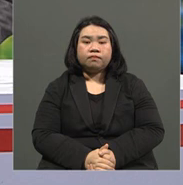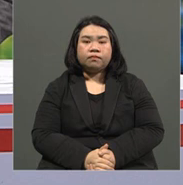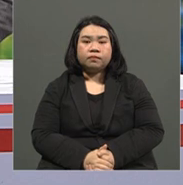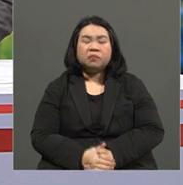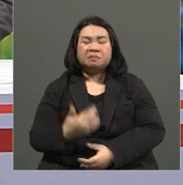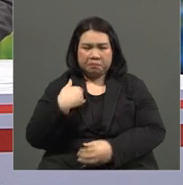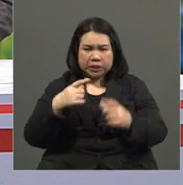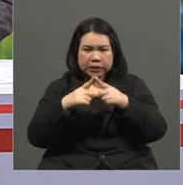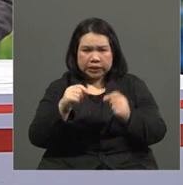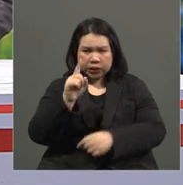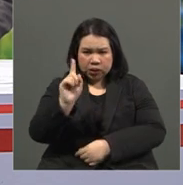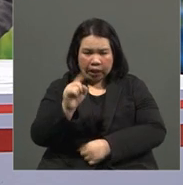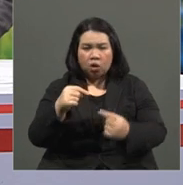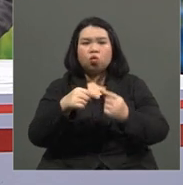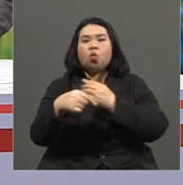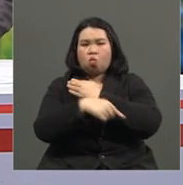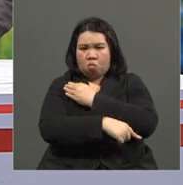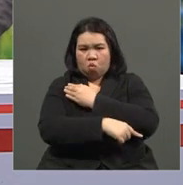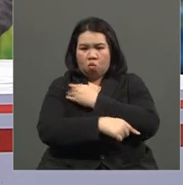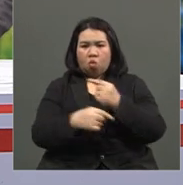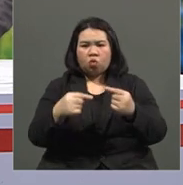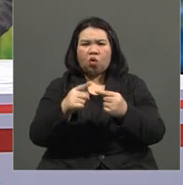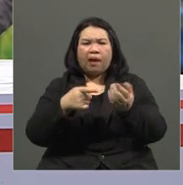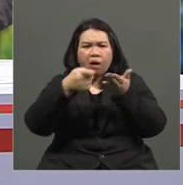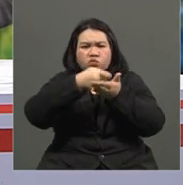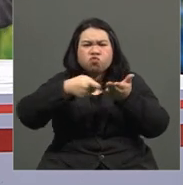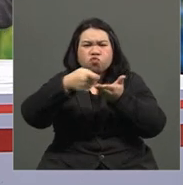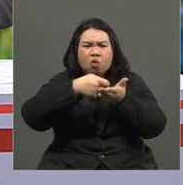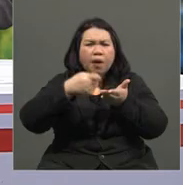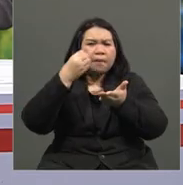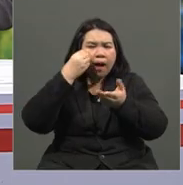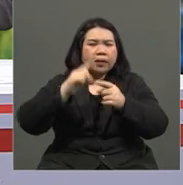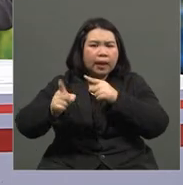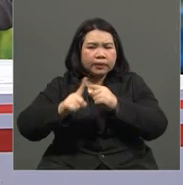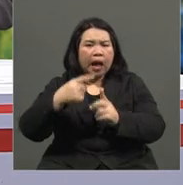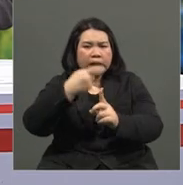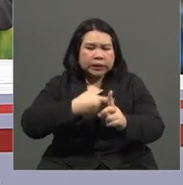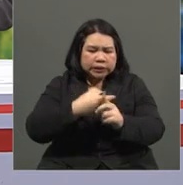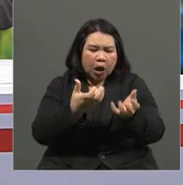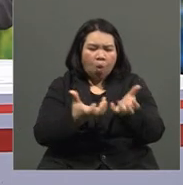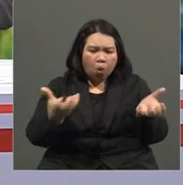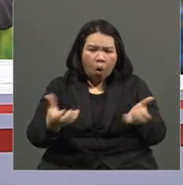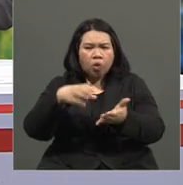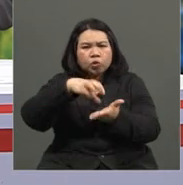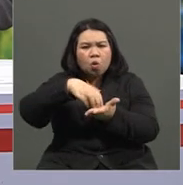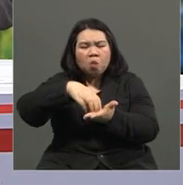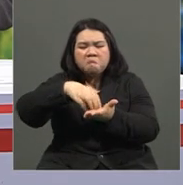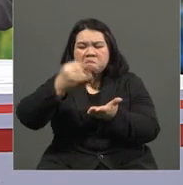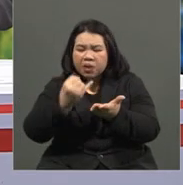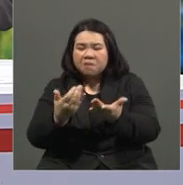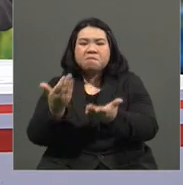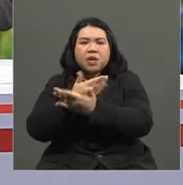ส่วนอีกคดีนึงเป็นคดีฉ้อโกงเรื่องของมดูฮวงจุ้ยที่หลอกให้เช่าวัตถุมงคลแก้เคล็ดเสริมโชค